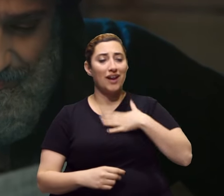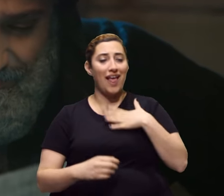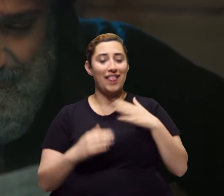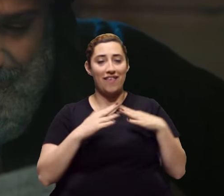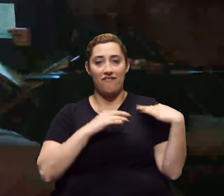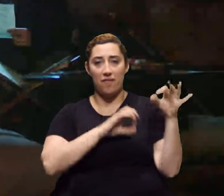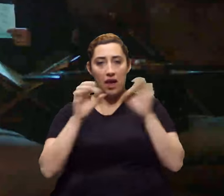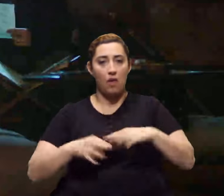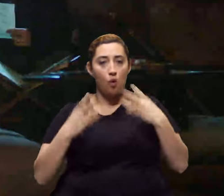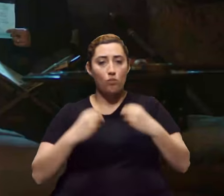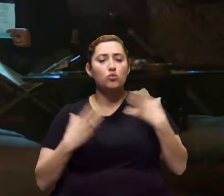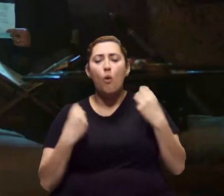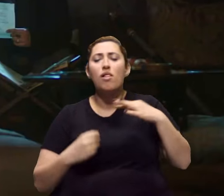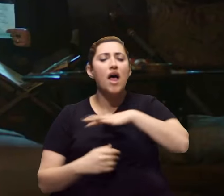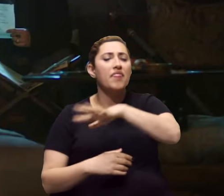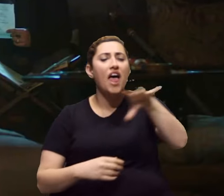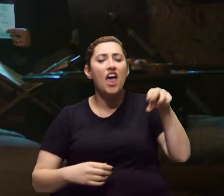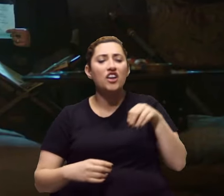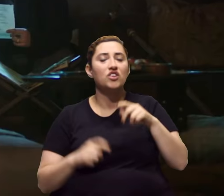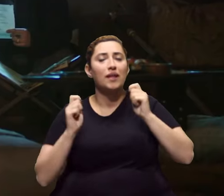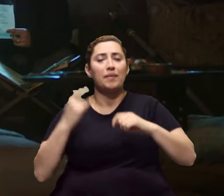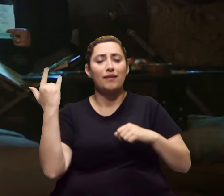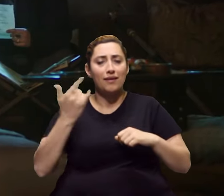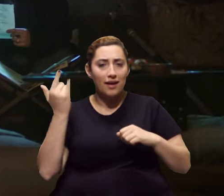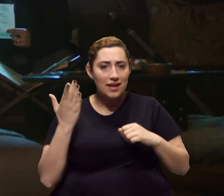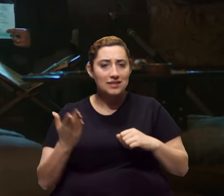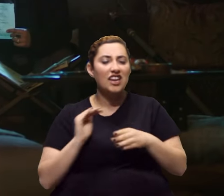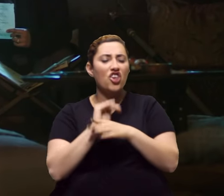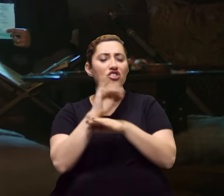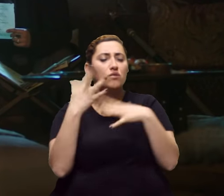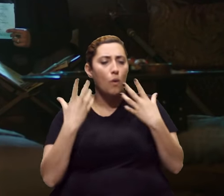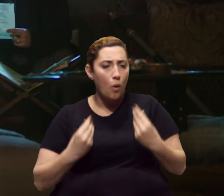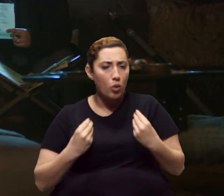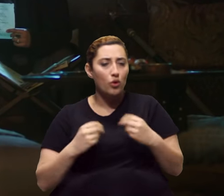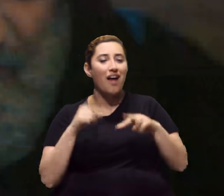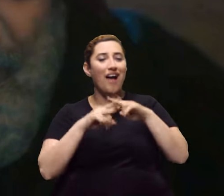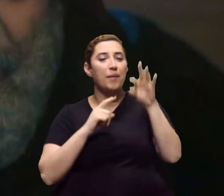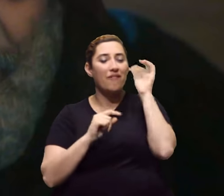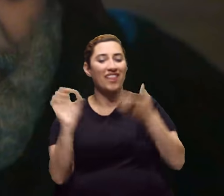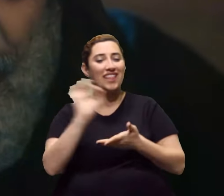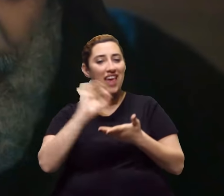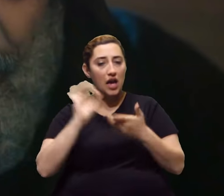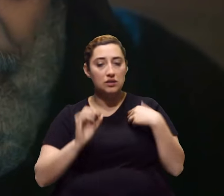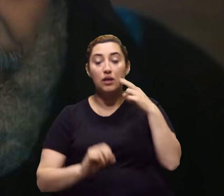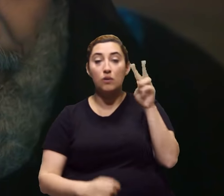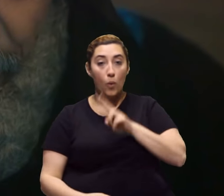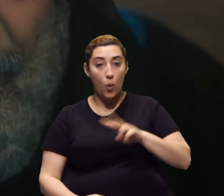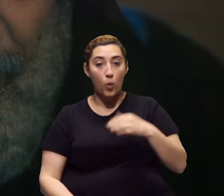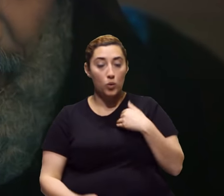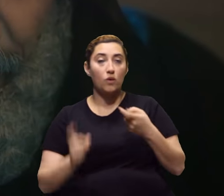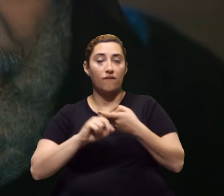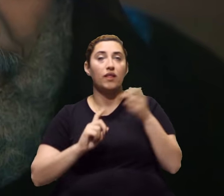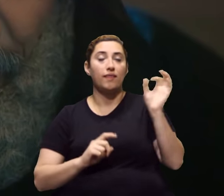ocağıma dönmüş idim. Olanı biteni, çıktıkları seyahatleri, yaşadıklarını, Adem Efendi'nin yazdıklarını da okuyup